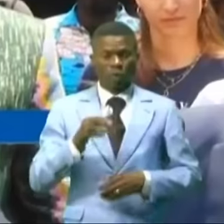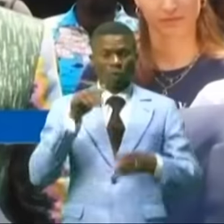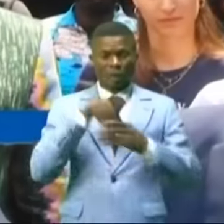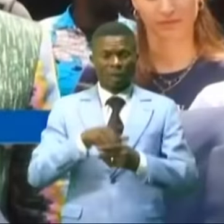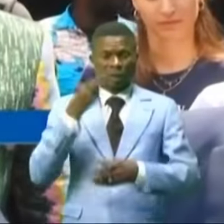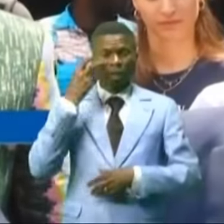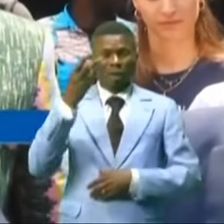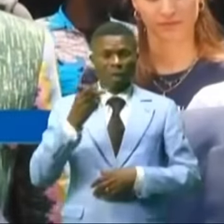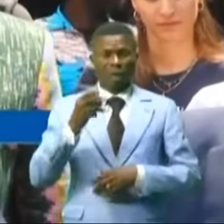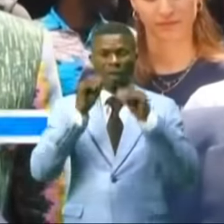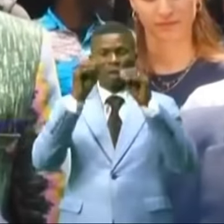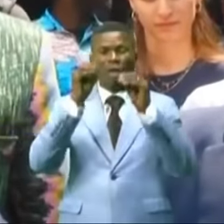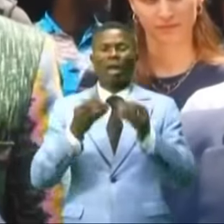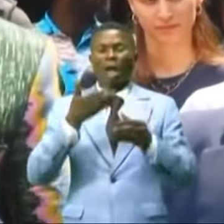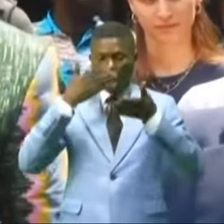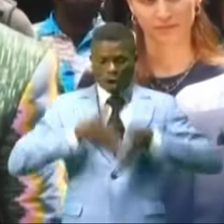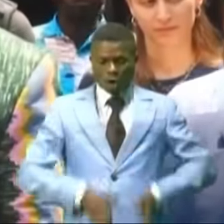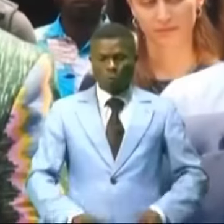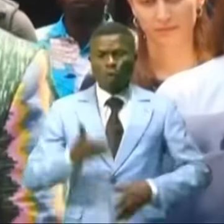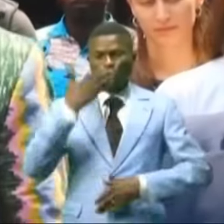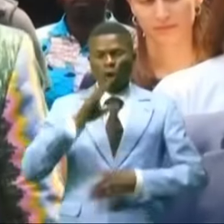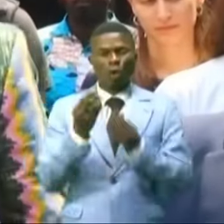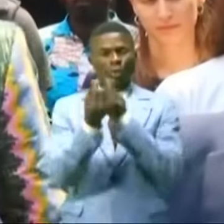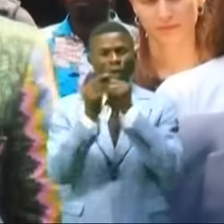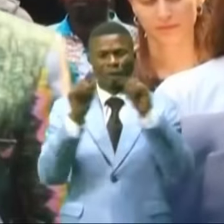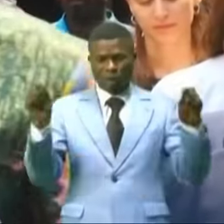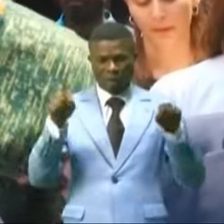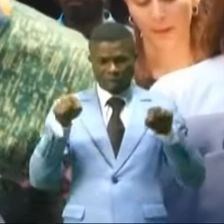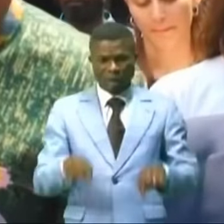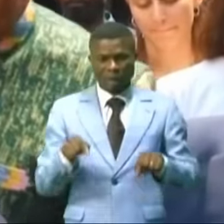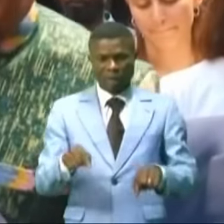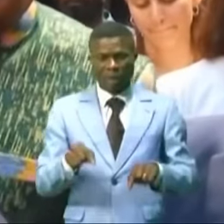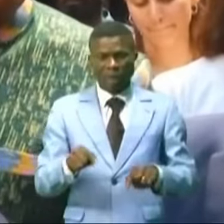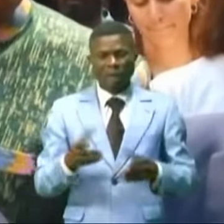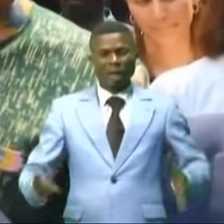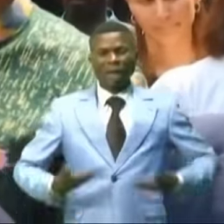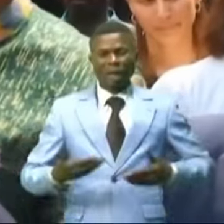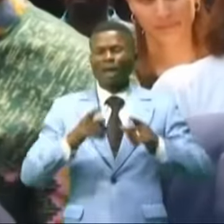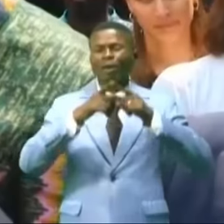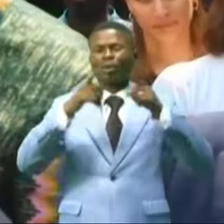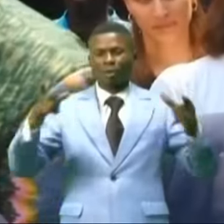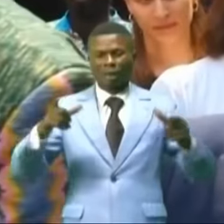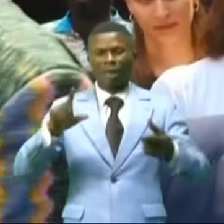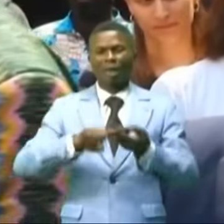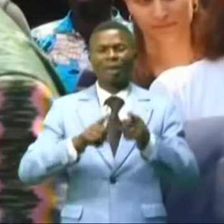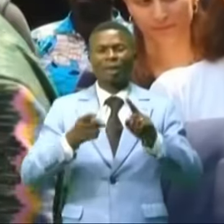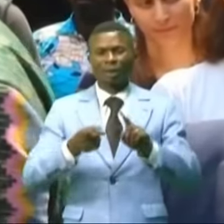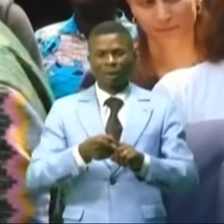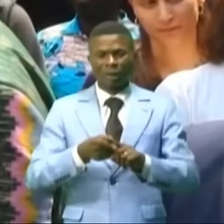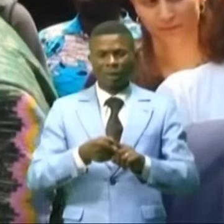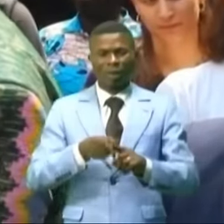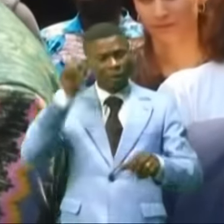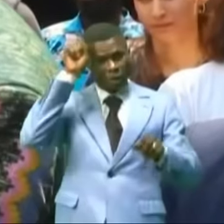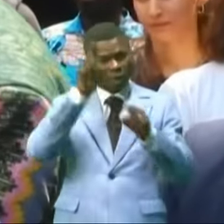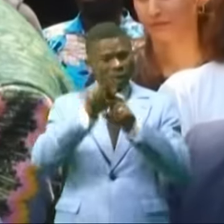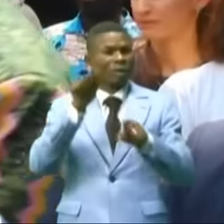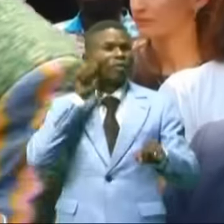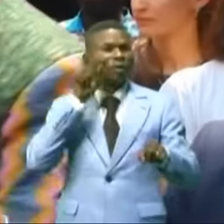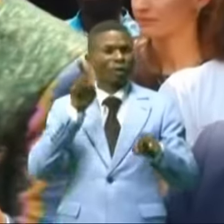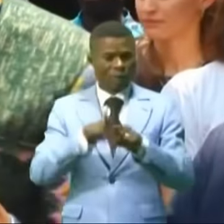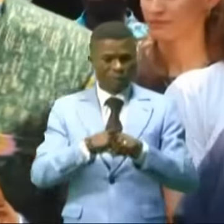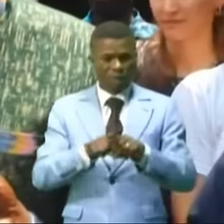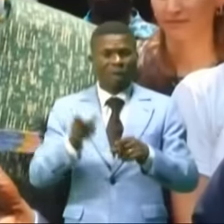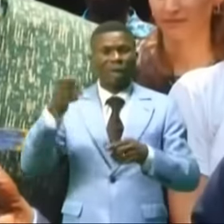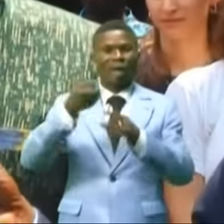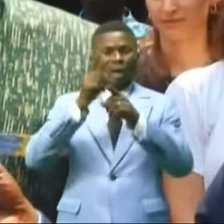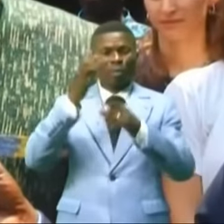la gratuité de la maternité. C'est ainsi qu'aujourd'hui, c'est une joie immense. Les amis, les frères et sœurs qui sont venus